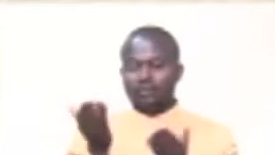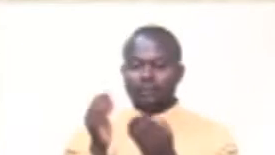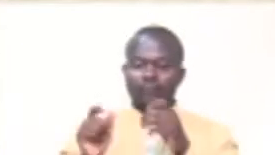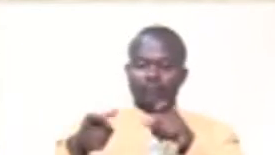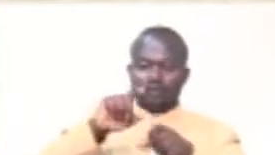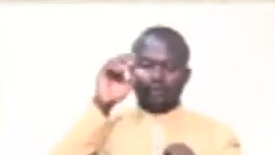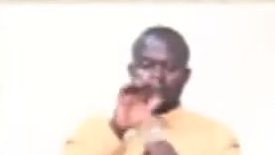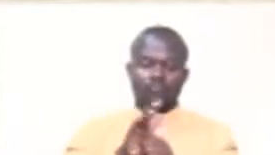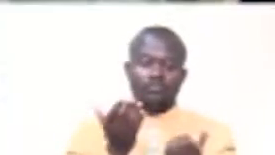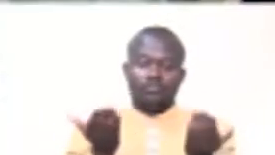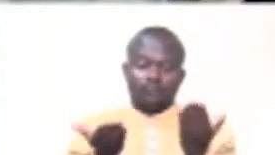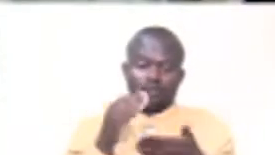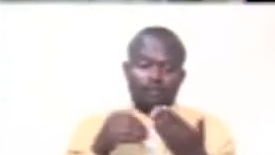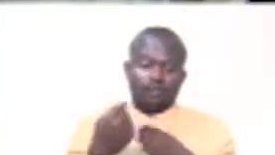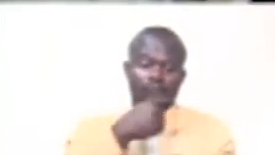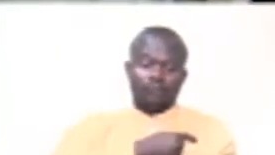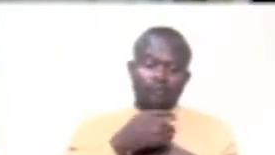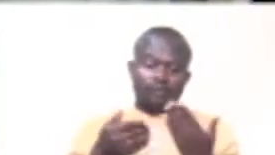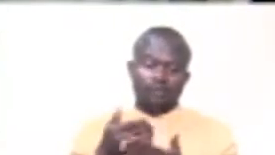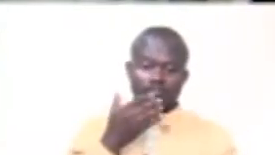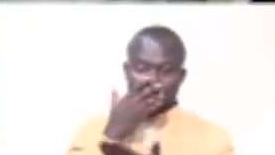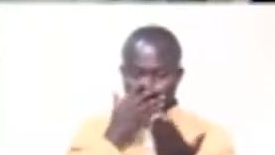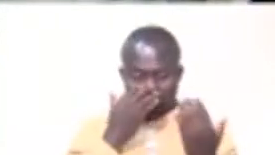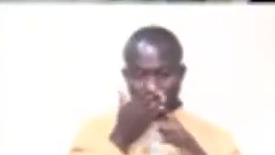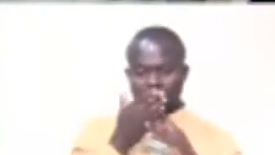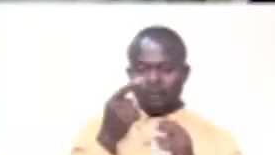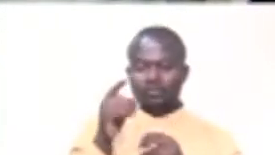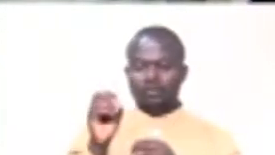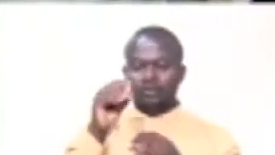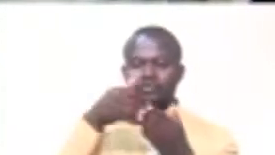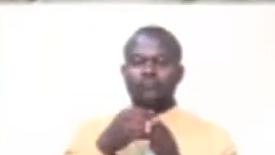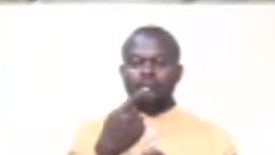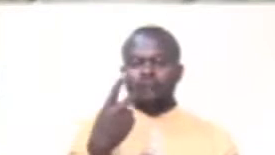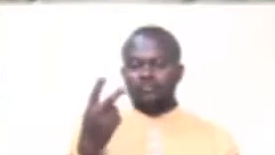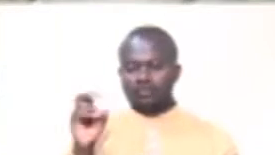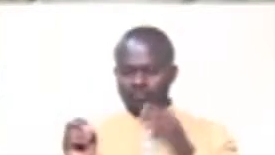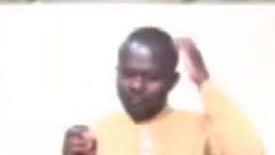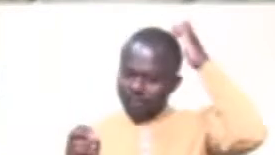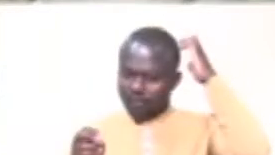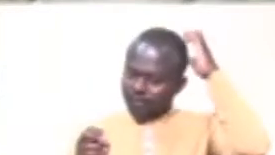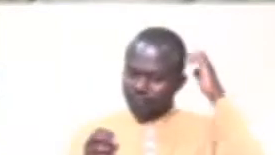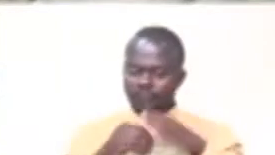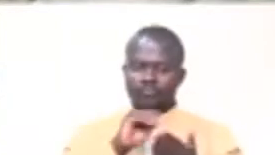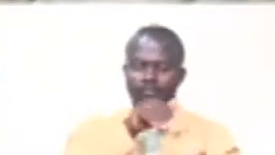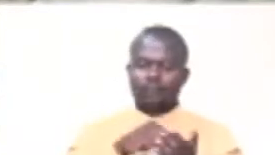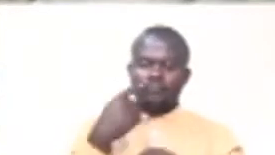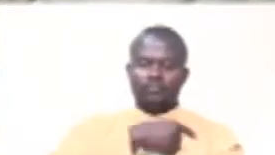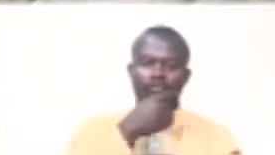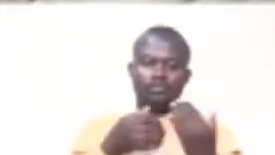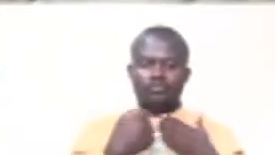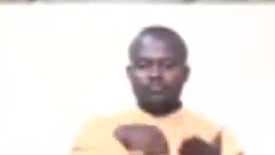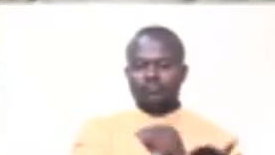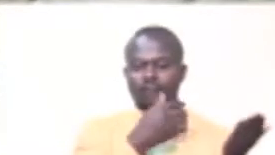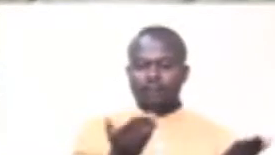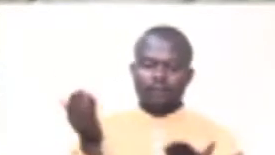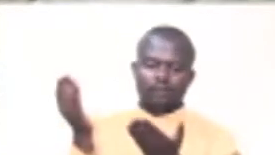wiyongereye, aho nibura ku munsi abahivuriza baba bari hagati y'ijana n'ijana na makumyabiri. Ikigo ku munsi dusigaye twakira